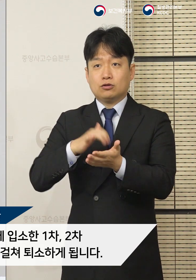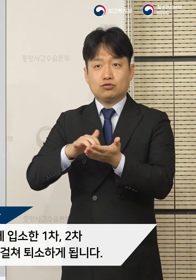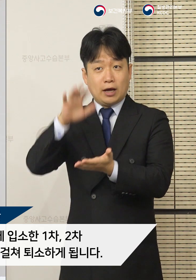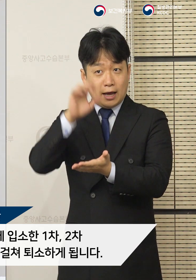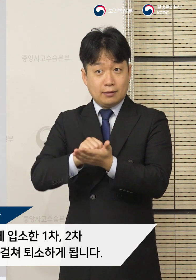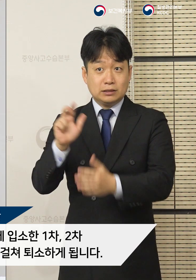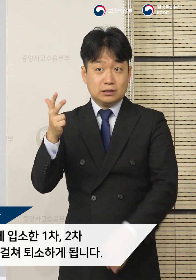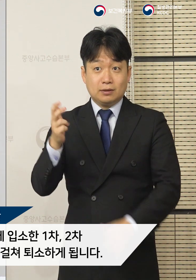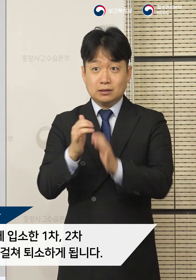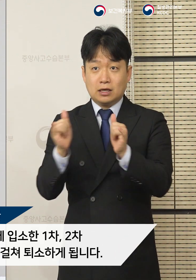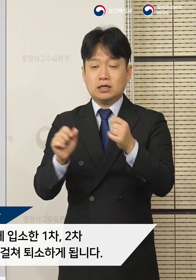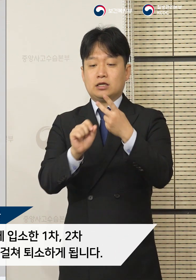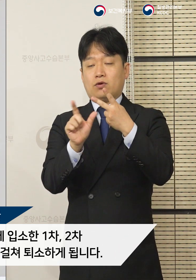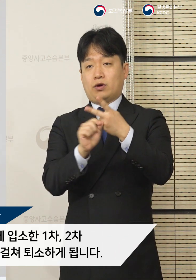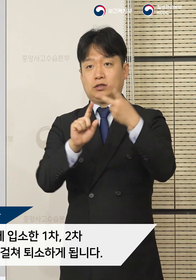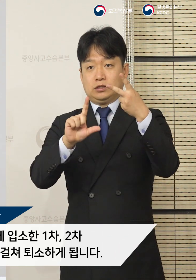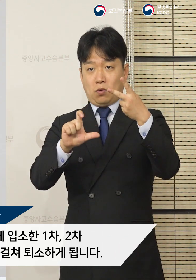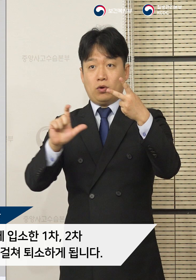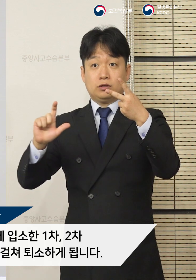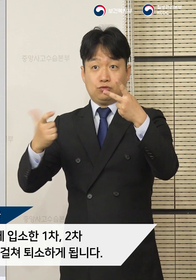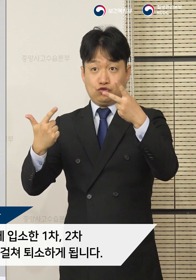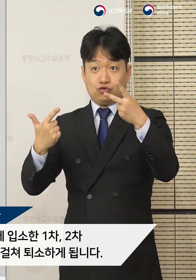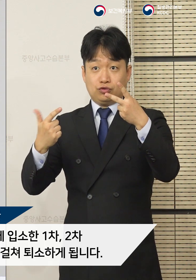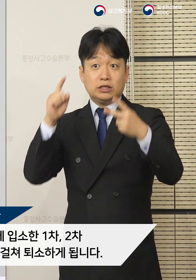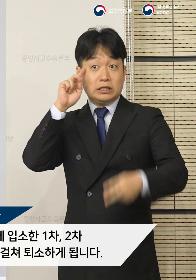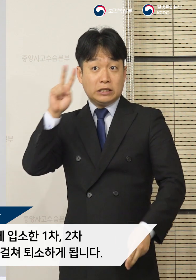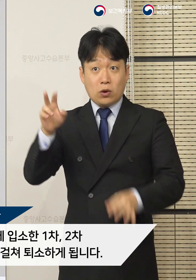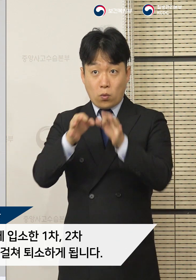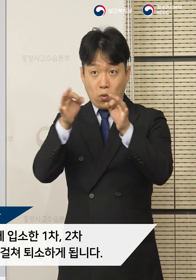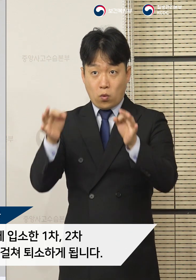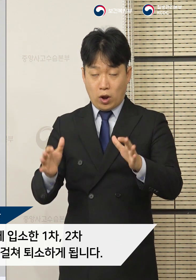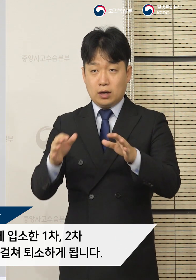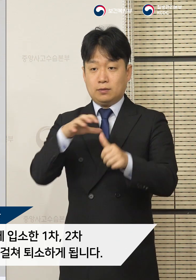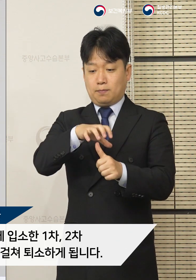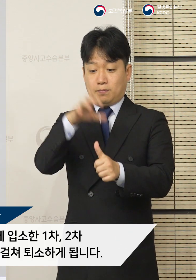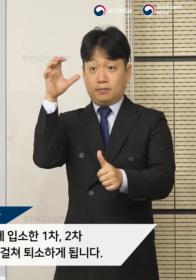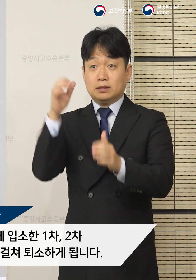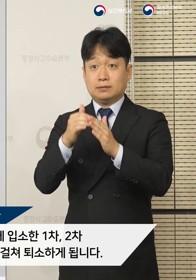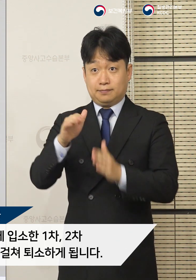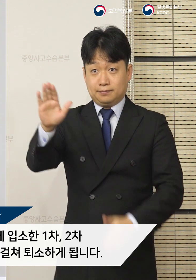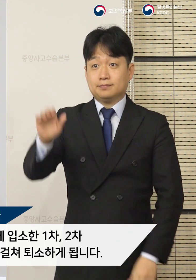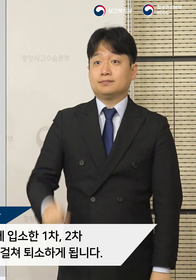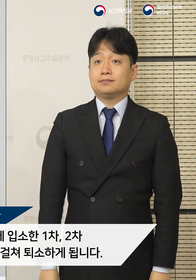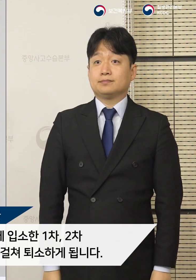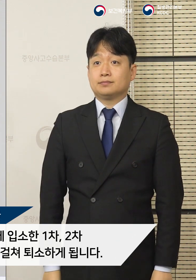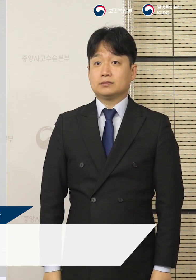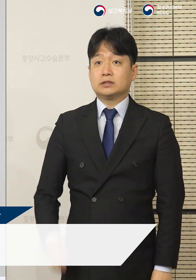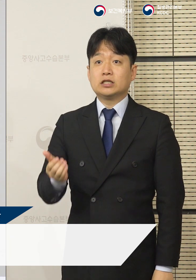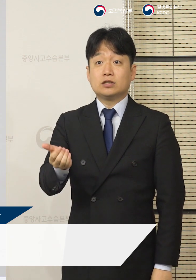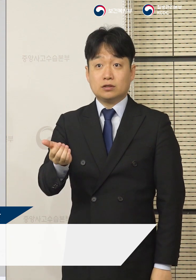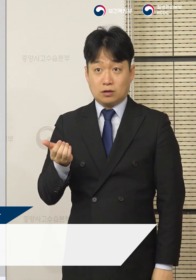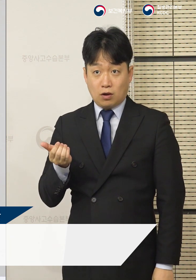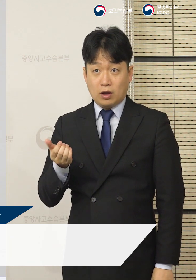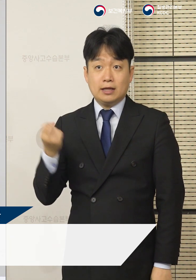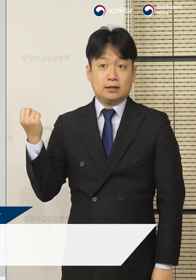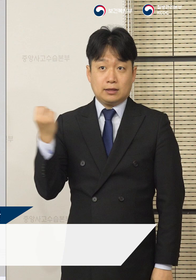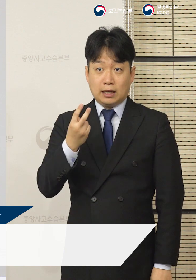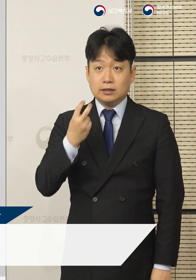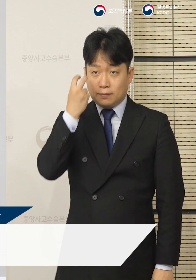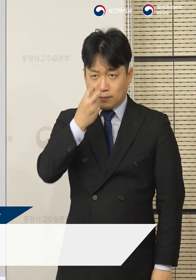등 700명은 2월 15일과 16일 이틀에 걸쳐 퇴소하게 됩니다. 퇴소